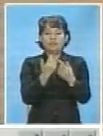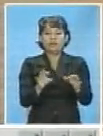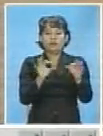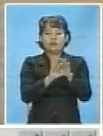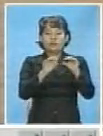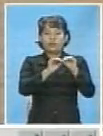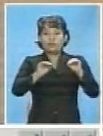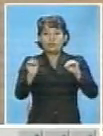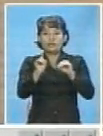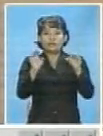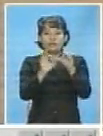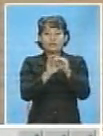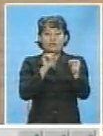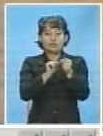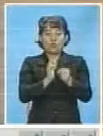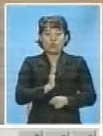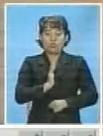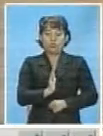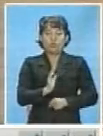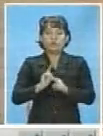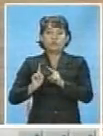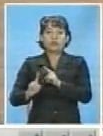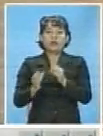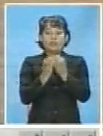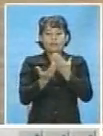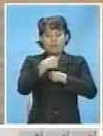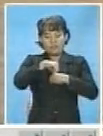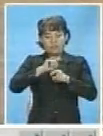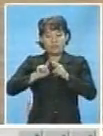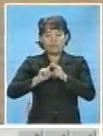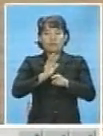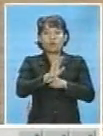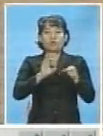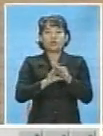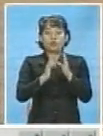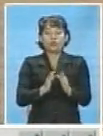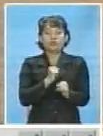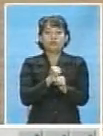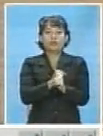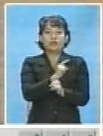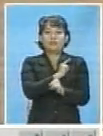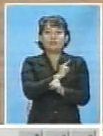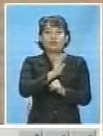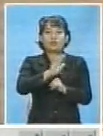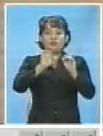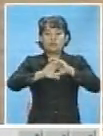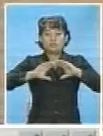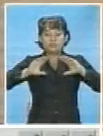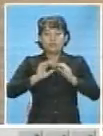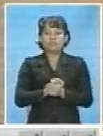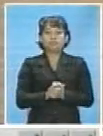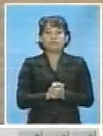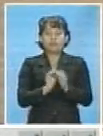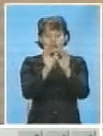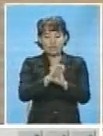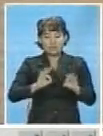ฐานทางด้านคุณธรรมจริยธรรมและธรรมาภิบาลของบุคลากรภาครัฐตลอดจนปลูกฝังจิตสำนึ